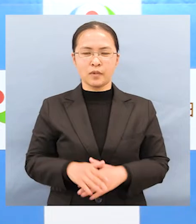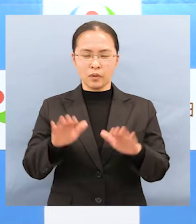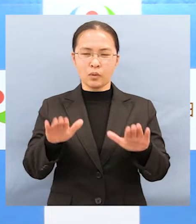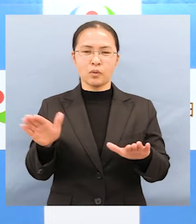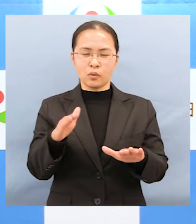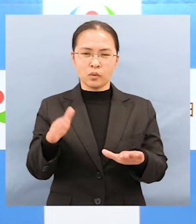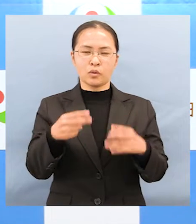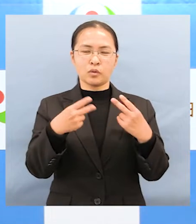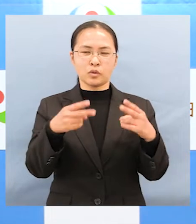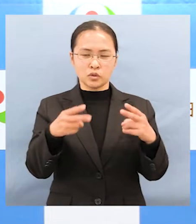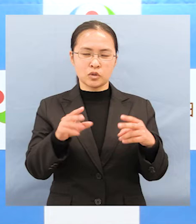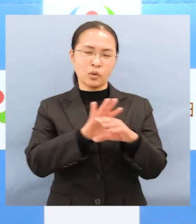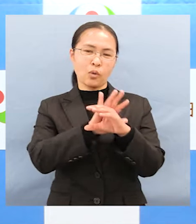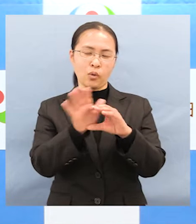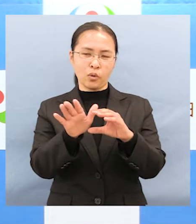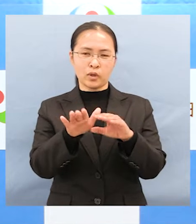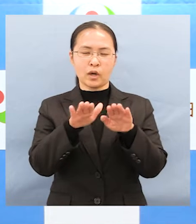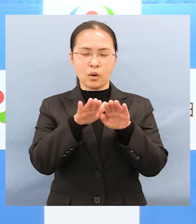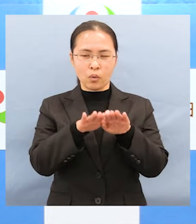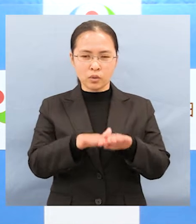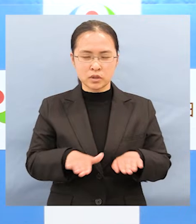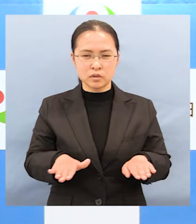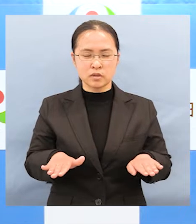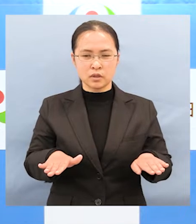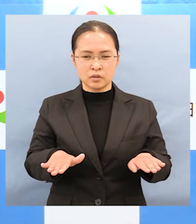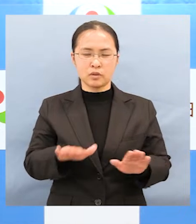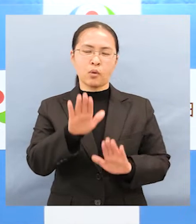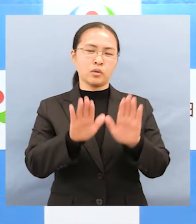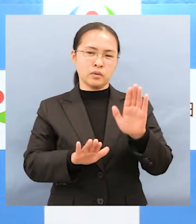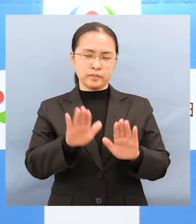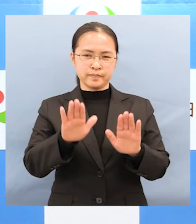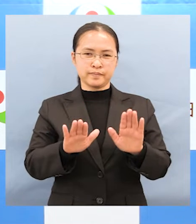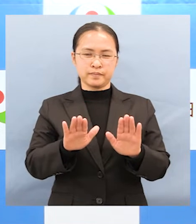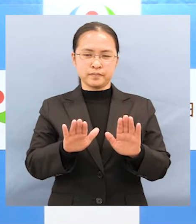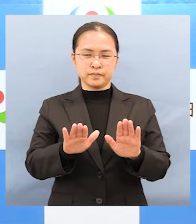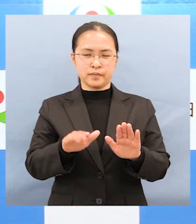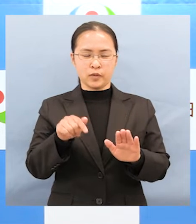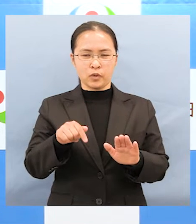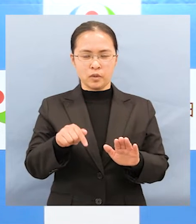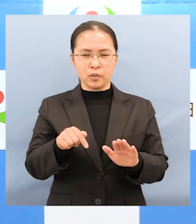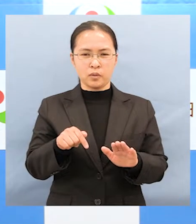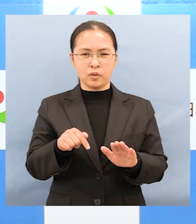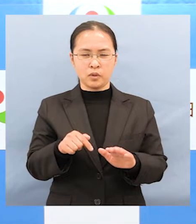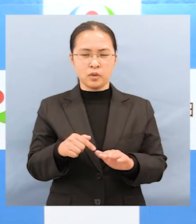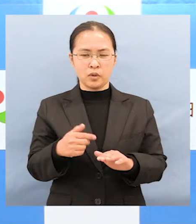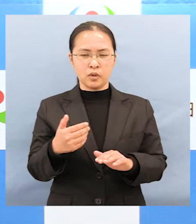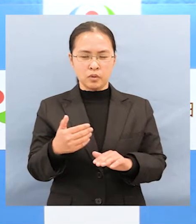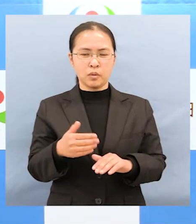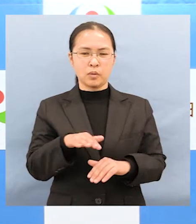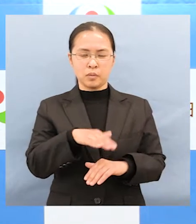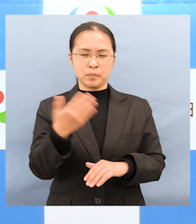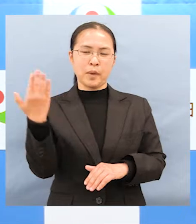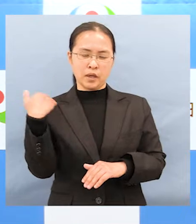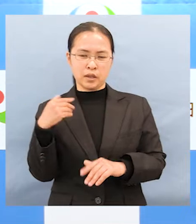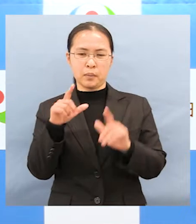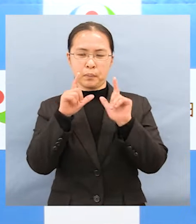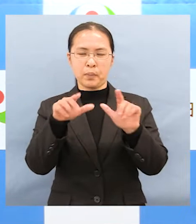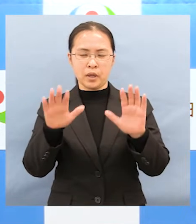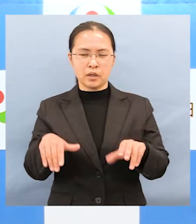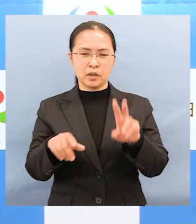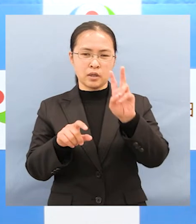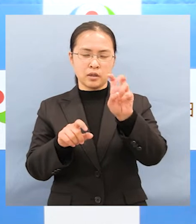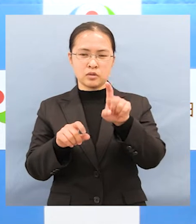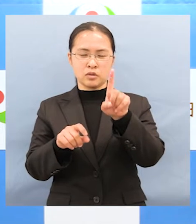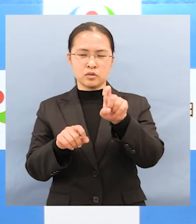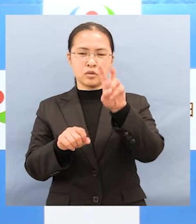近の話題でいきますと、コロナが落ち着いてきているわけですが、これももうすでにリリースは出しましたけれども、12月